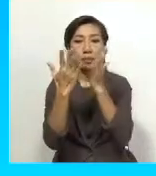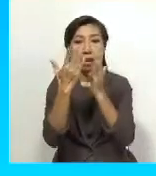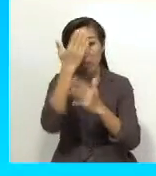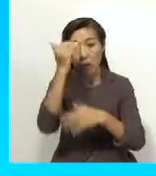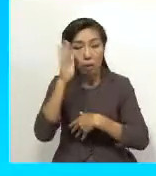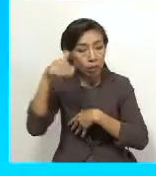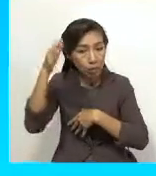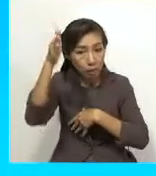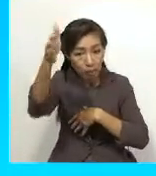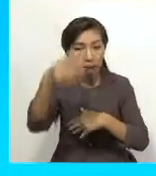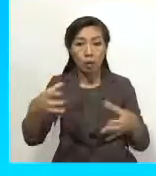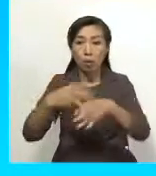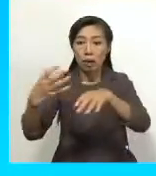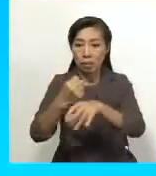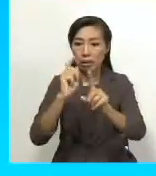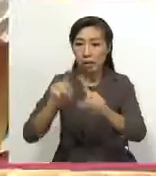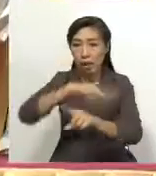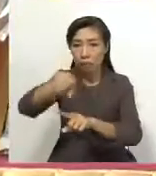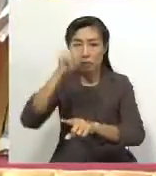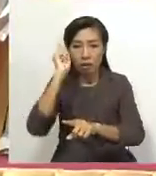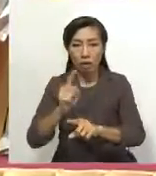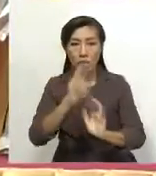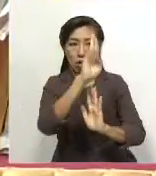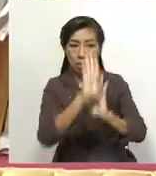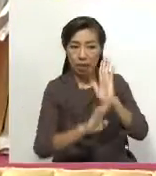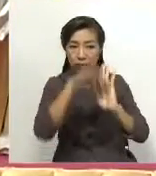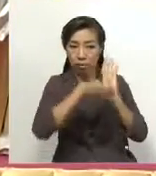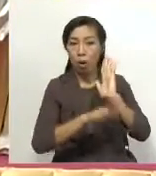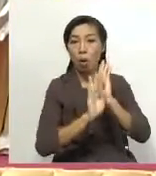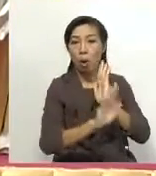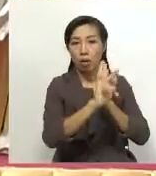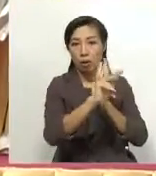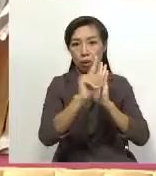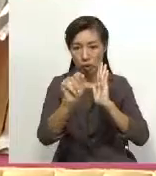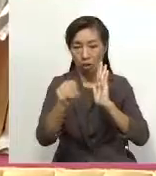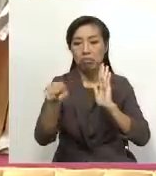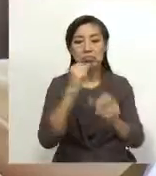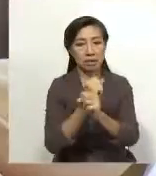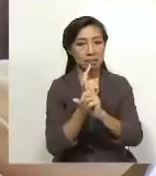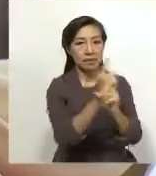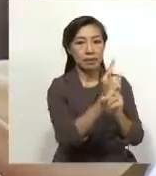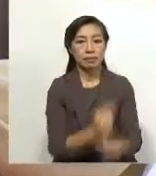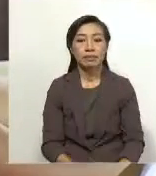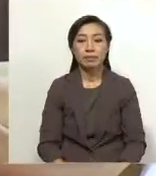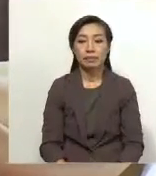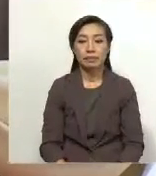ราะว่าสุดท้ายแล้วนะครับพรรคการเมืองทุกพรรคจะต้องปฏิบัติตามระเบียบที่คณะกรรมการการเลือกตั้งเป็นคนตั้งออกไว้